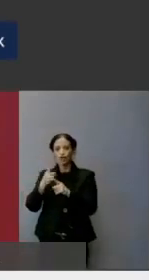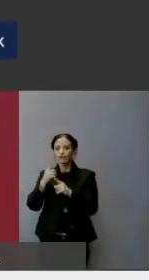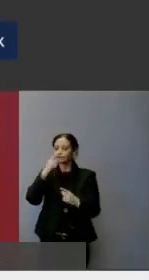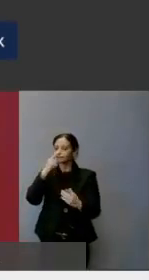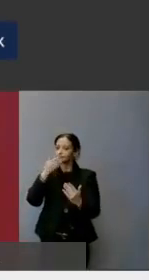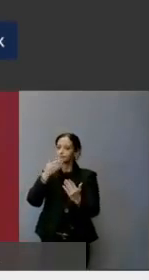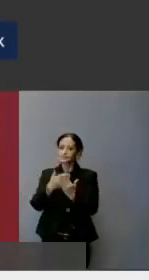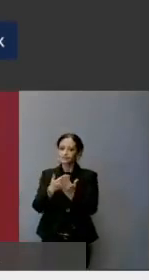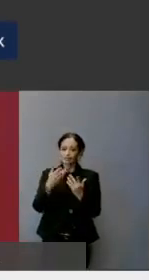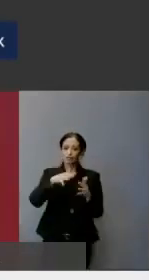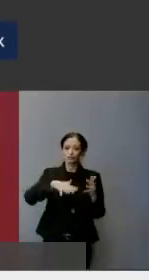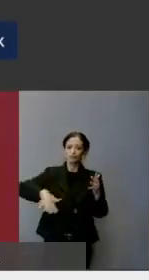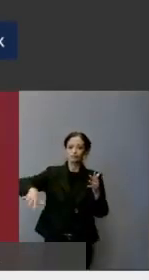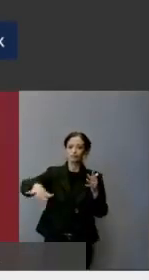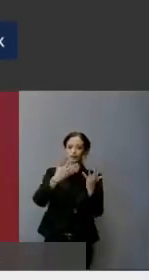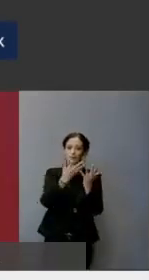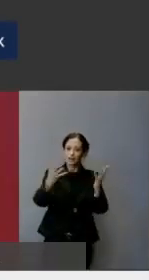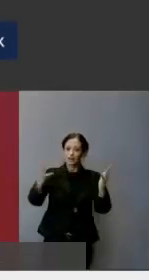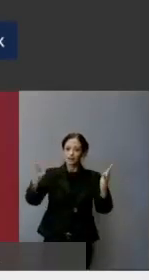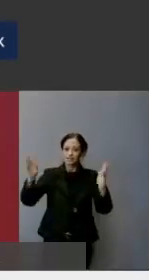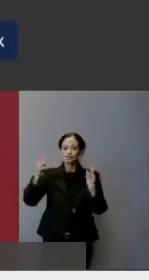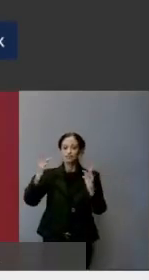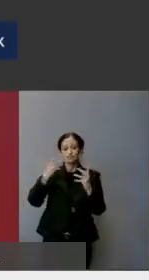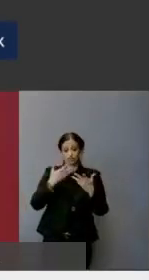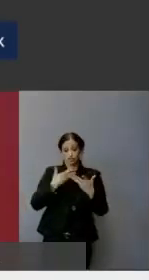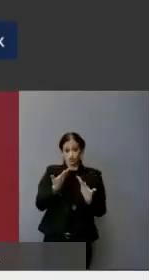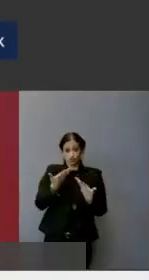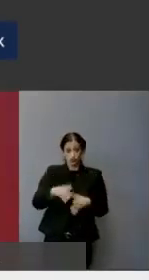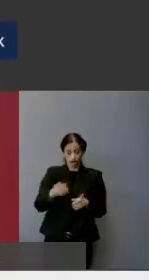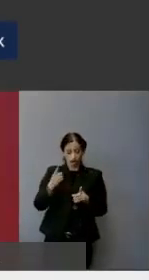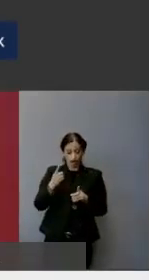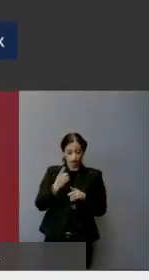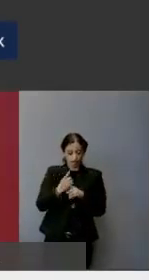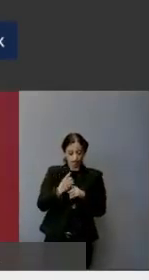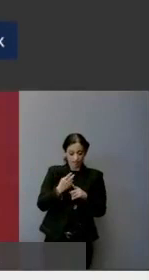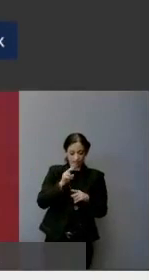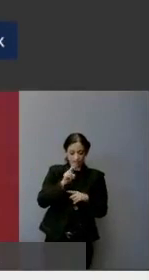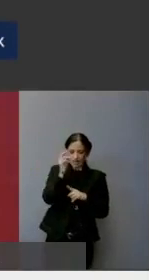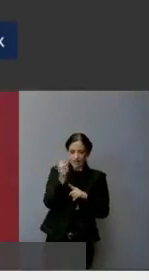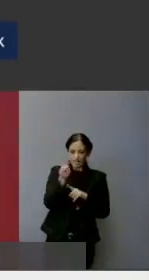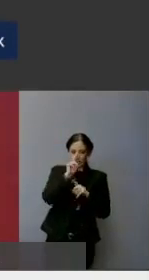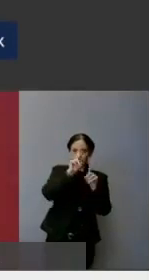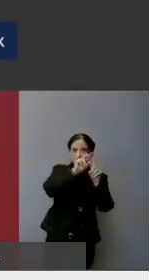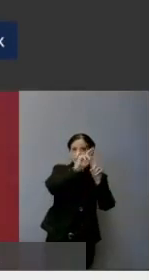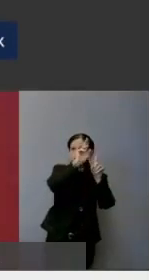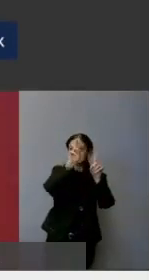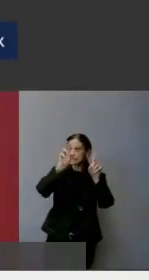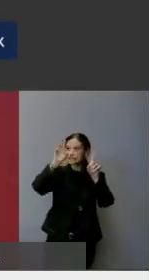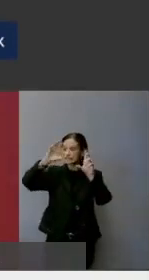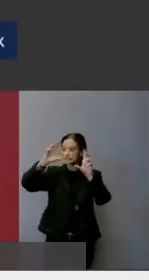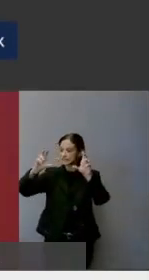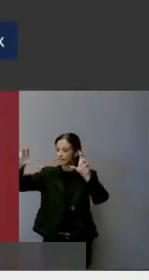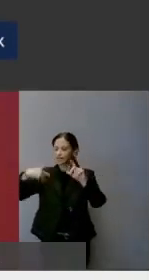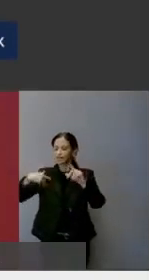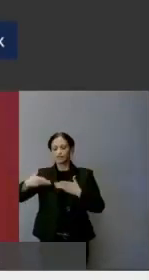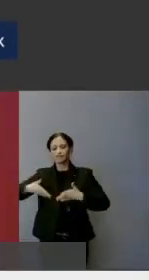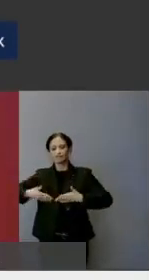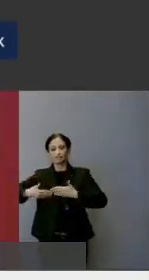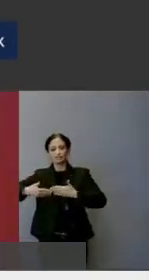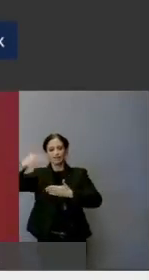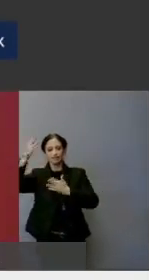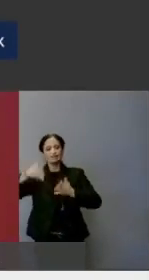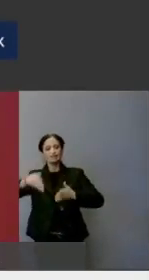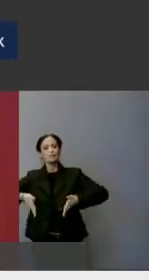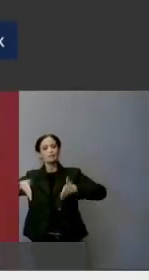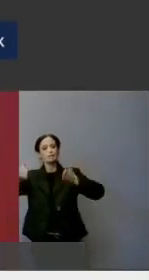da cui parte come la stazione marittima passando sul sedime del palazzo del principe con arrivo ai forti legato attraversandone